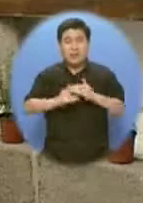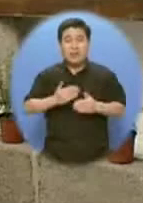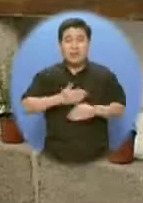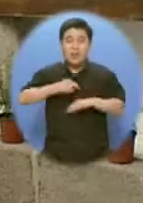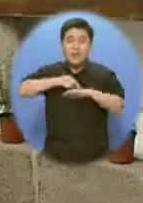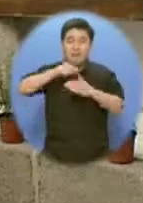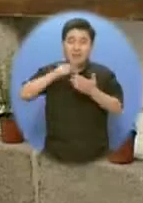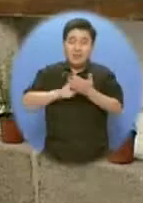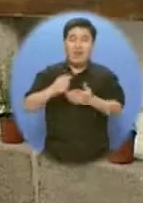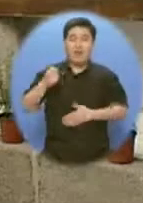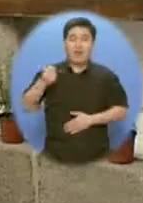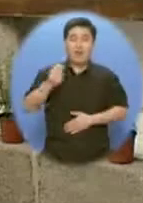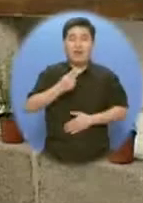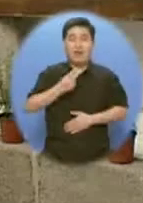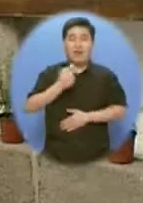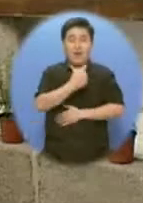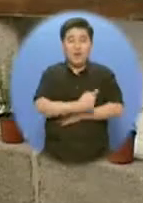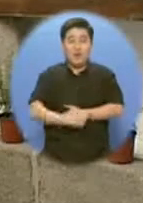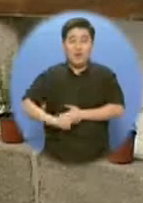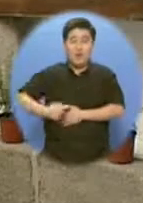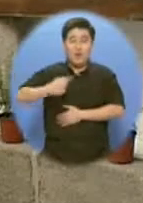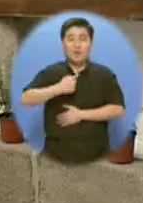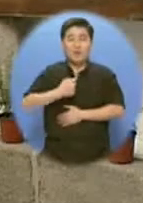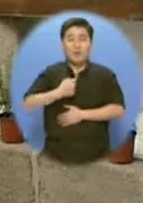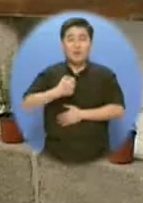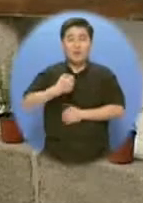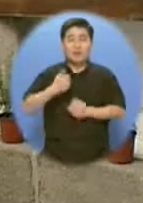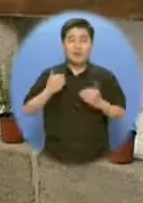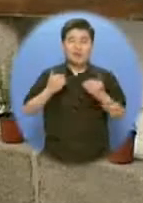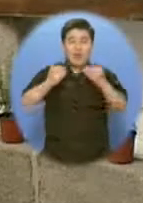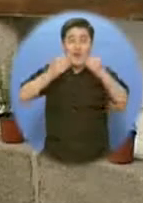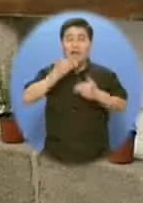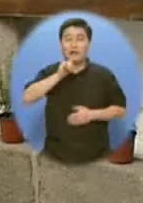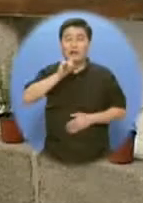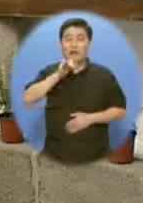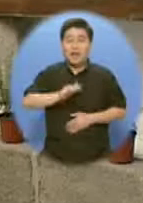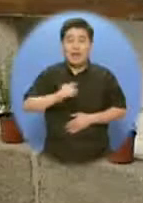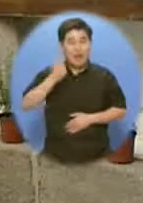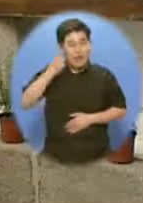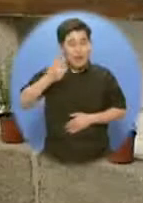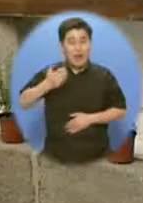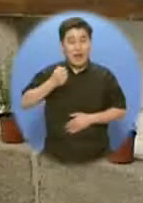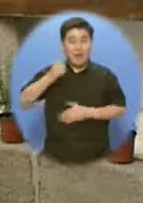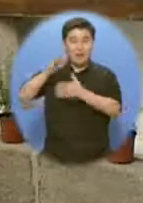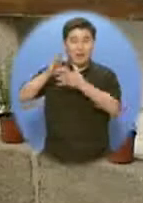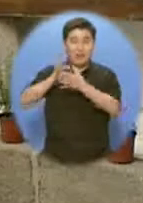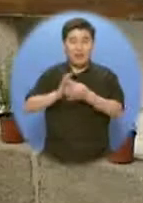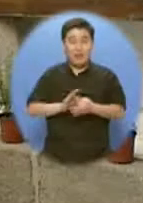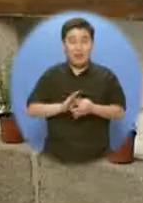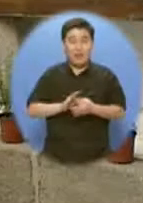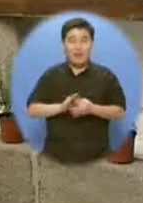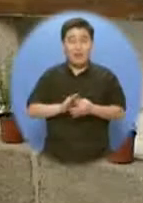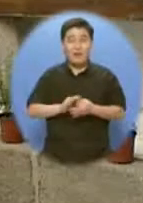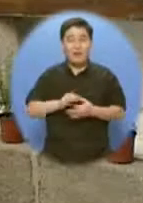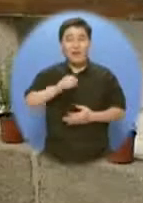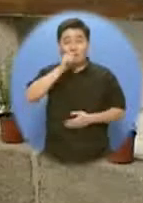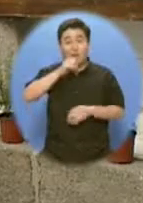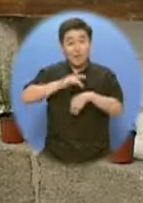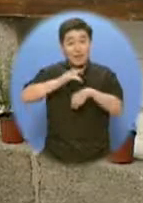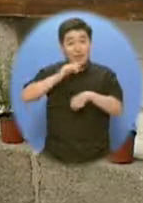마음과 어 몸을 만든다는 것을 어 생각하시면서 한번이 좋은